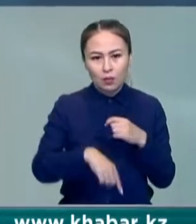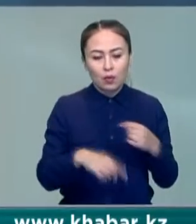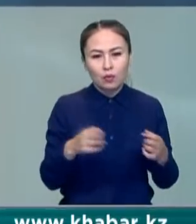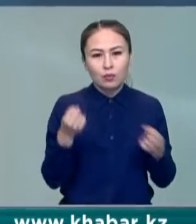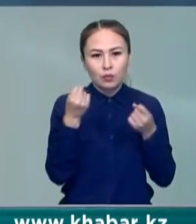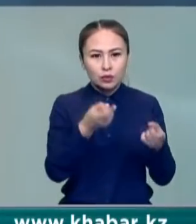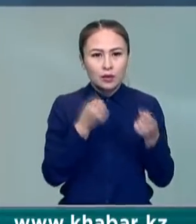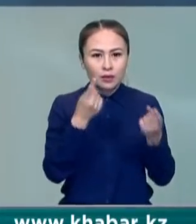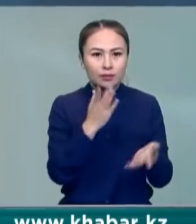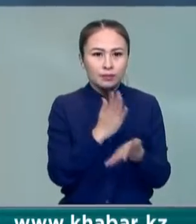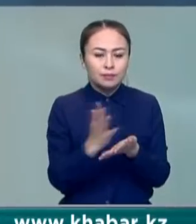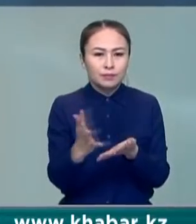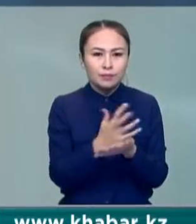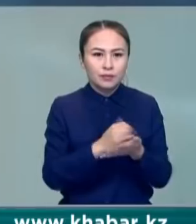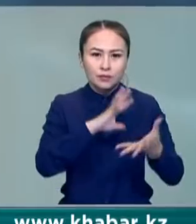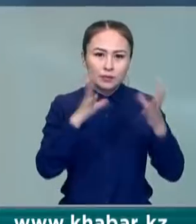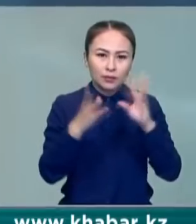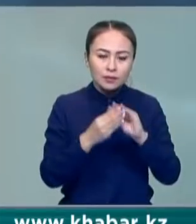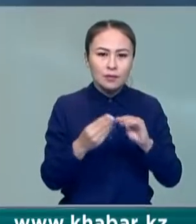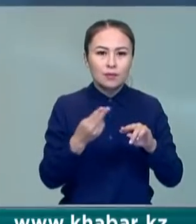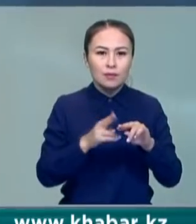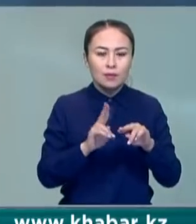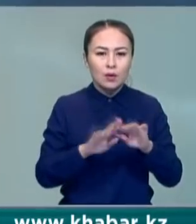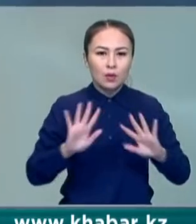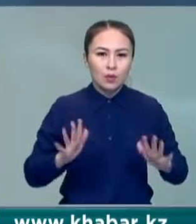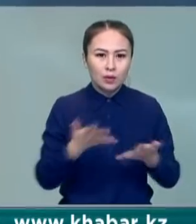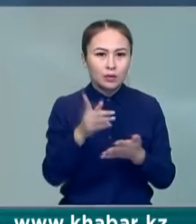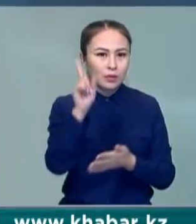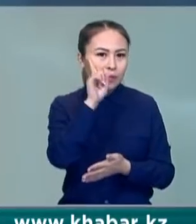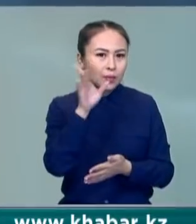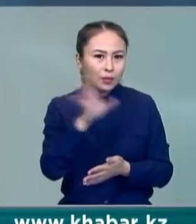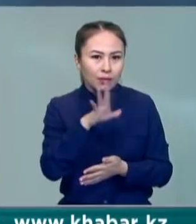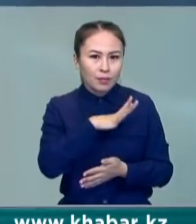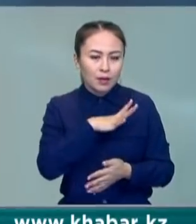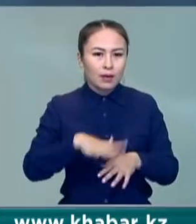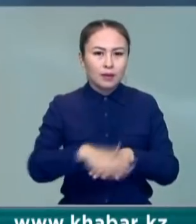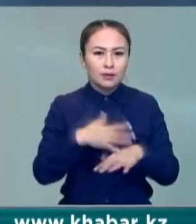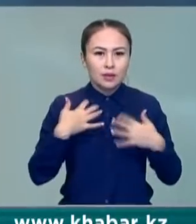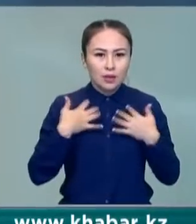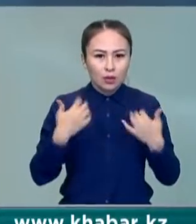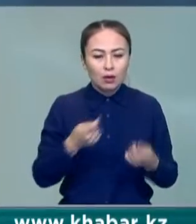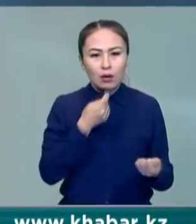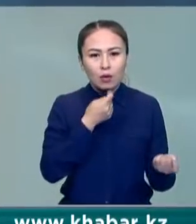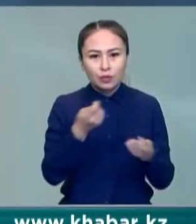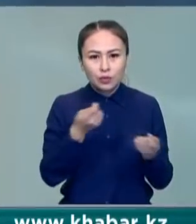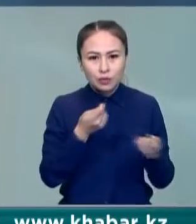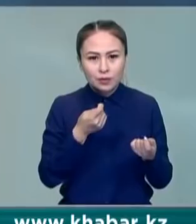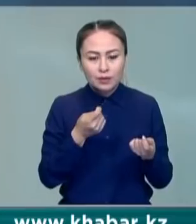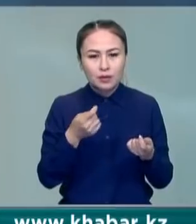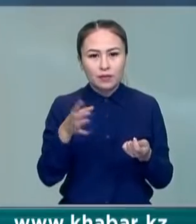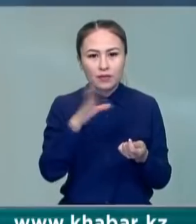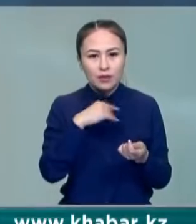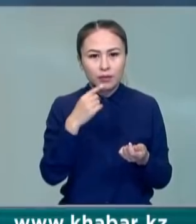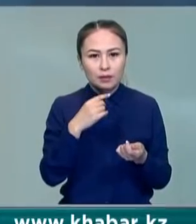дейінгі қауіпті қоқыс жиналды. Қалдықтары елдің жалпы радиациялық жағдайына қолайсыз әсер етіп, халықтың денсаулығына қауіп төндіреді